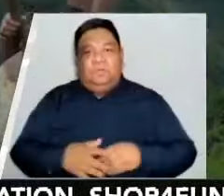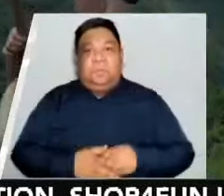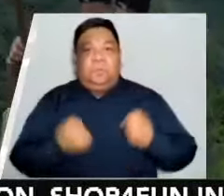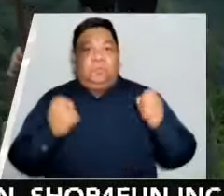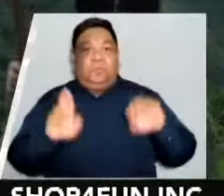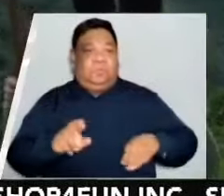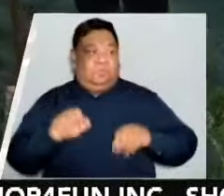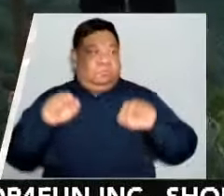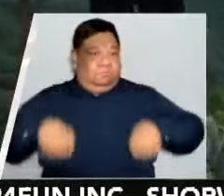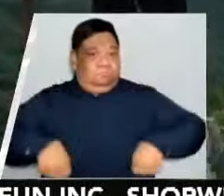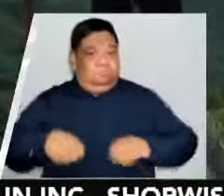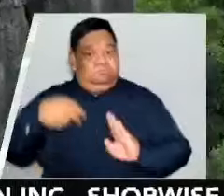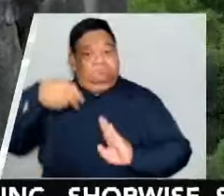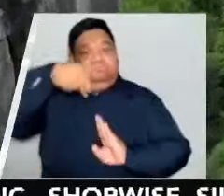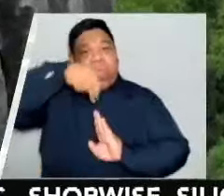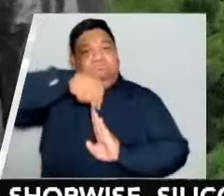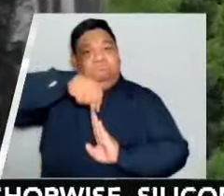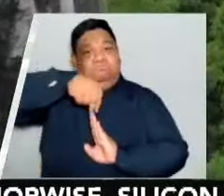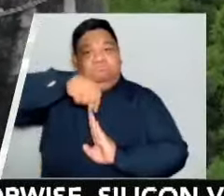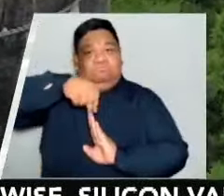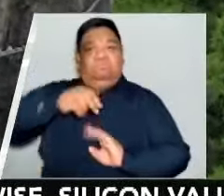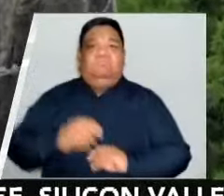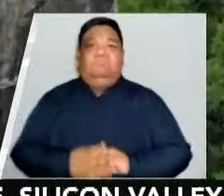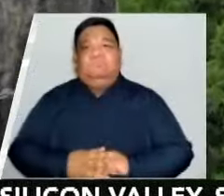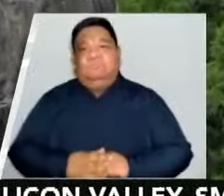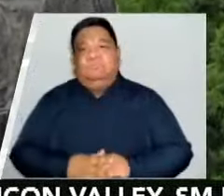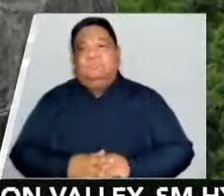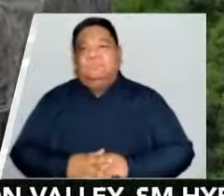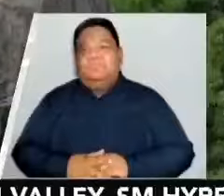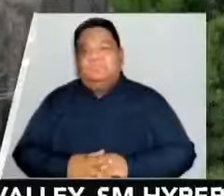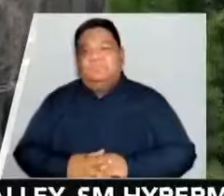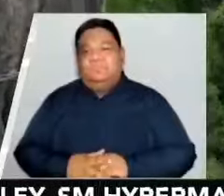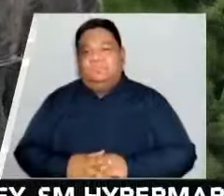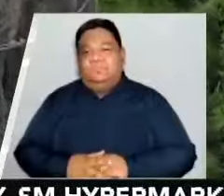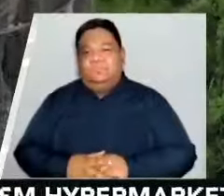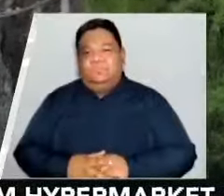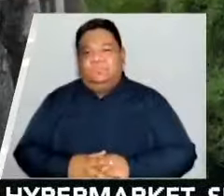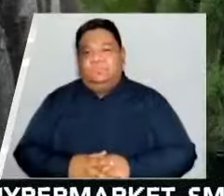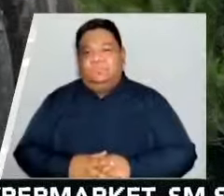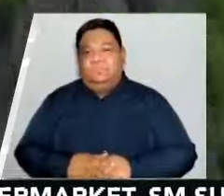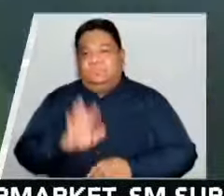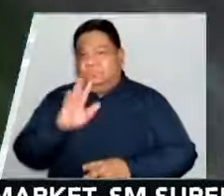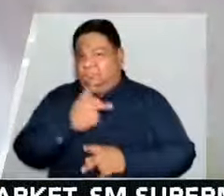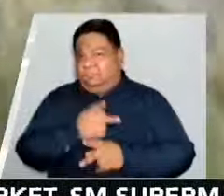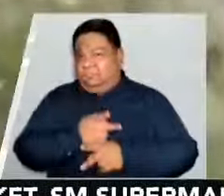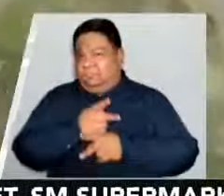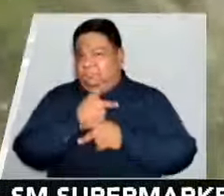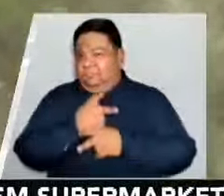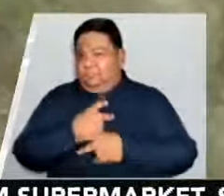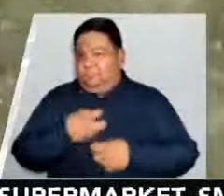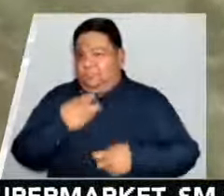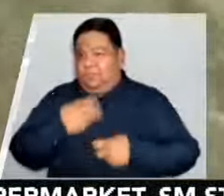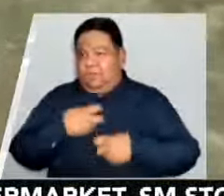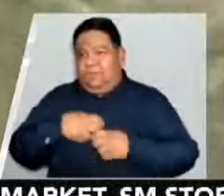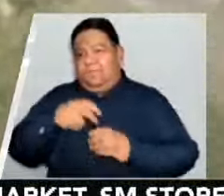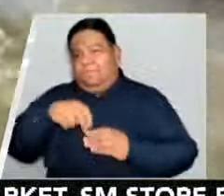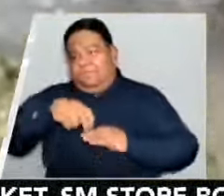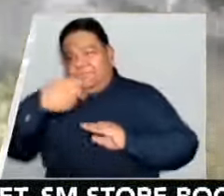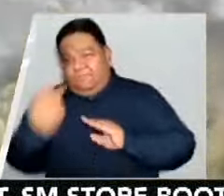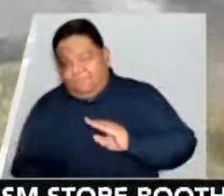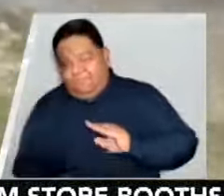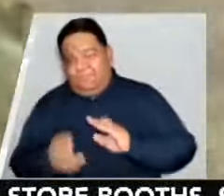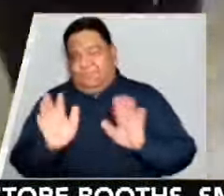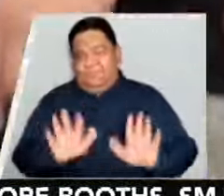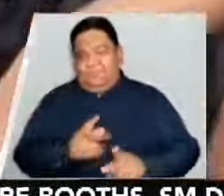walang fear of heights. Just be careful dahil mahirap nang ma-fall. Kapag pabalik na sa